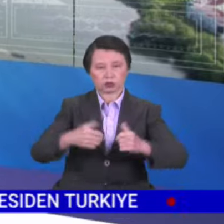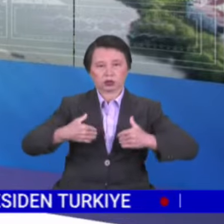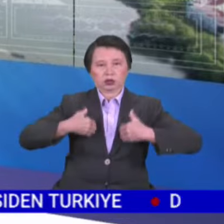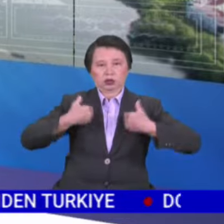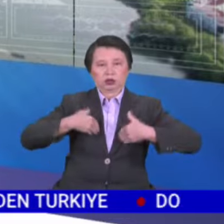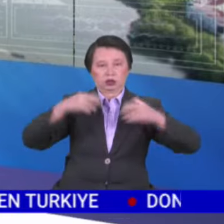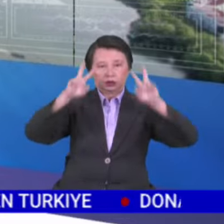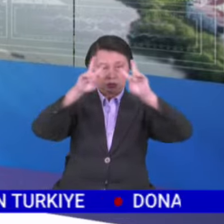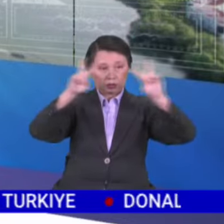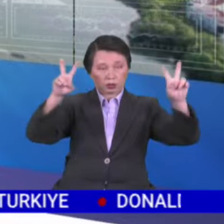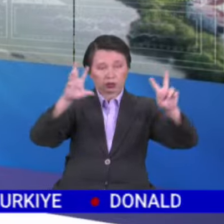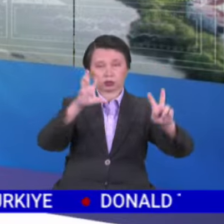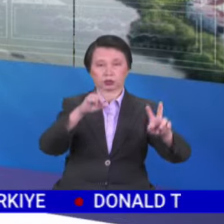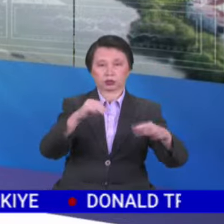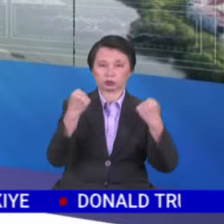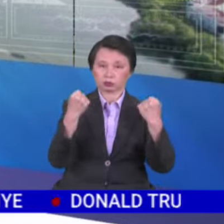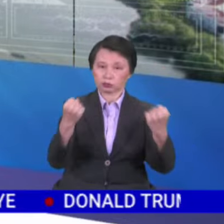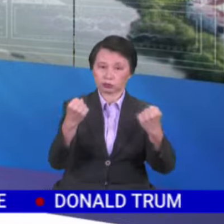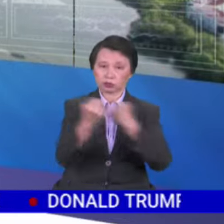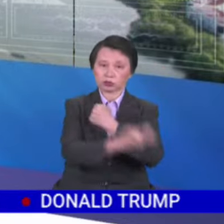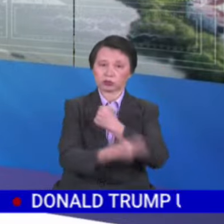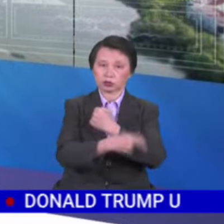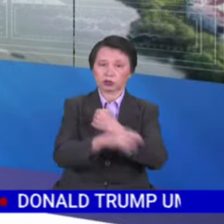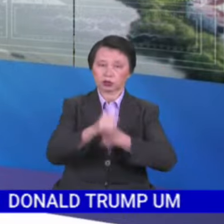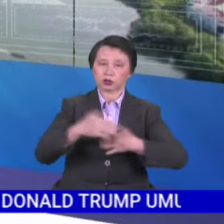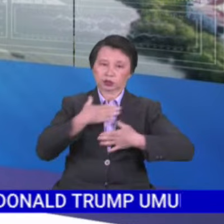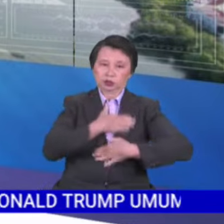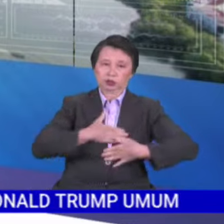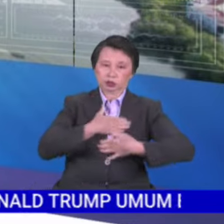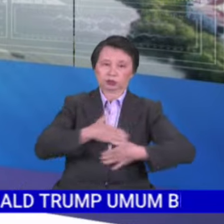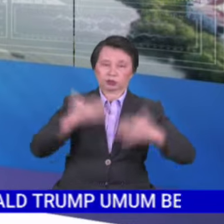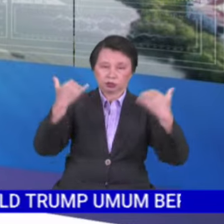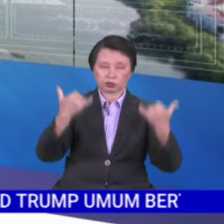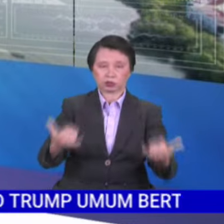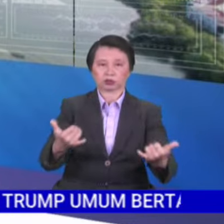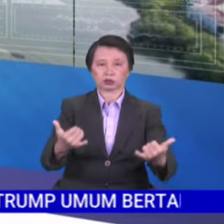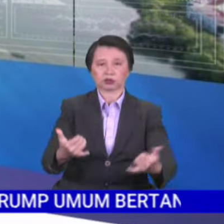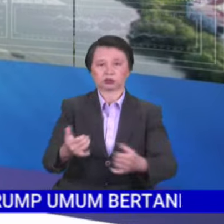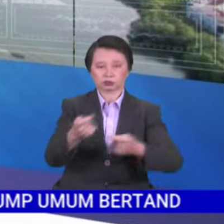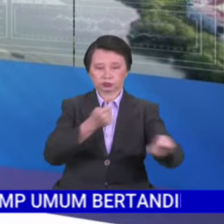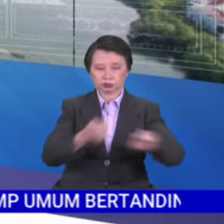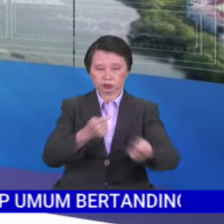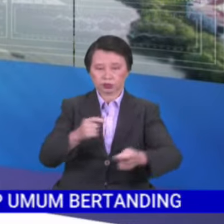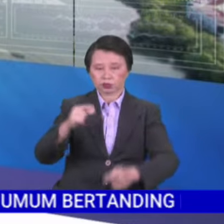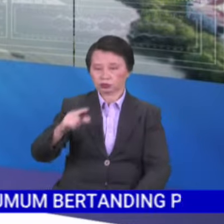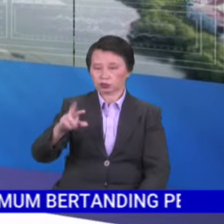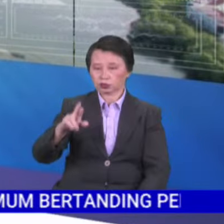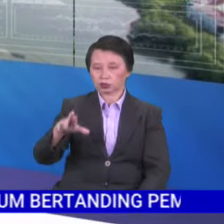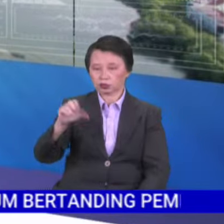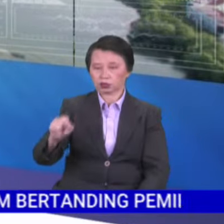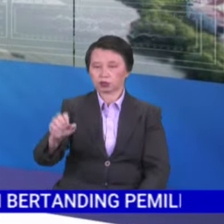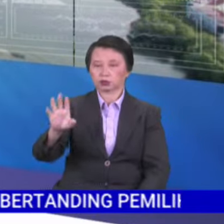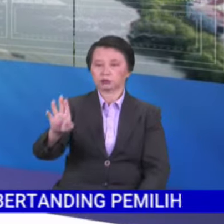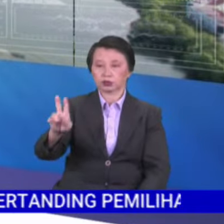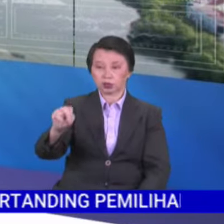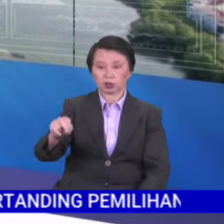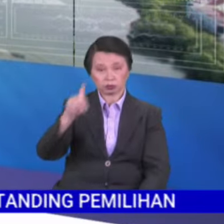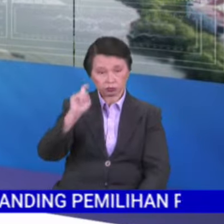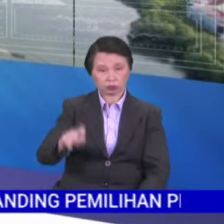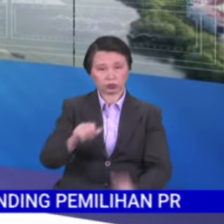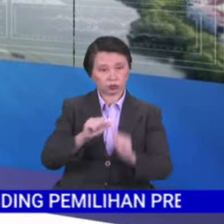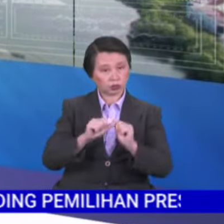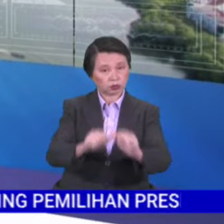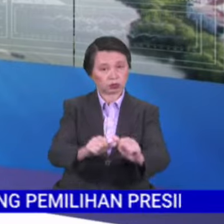kesejahteraan, keamanan dan kestabilan negeri yang dinikmati rakyat ketika ini. Pemerintahan GRSBN juga perlu